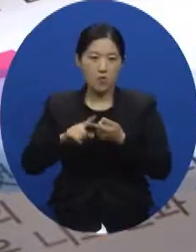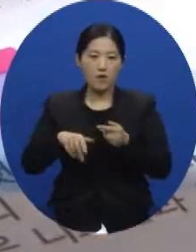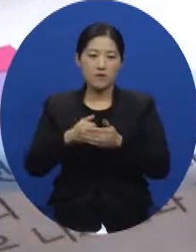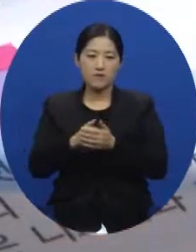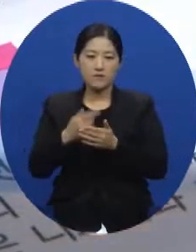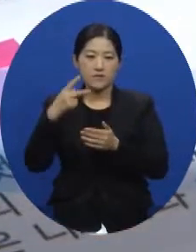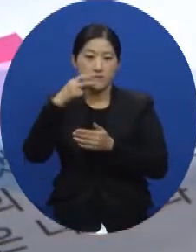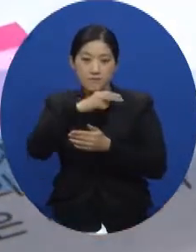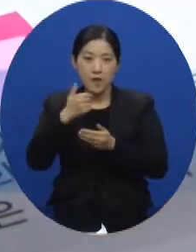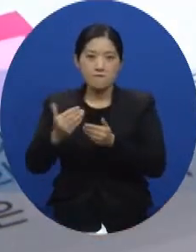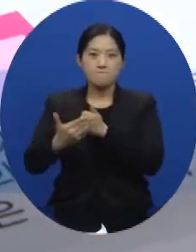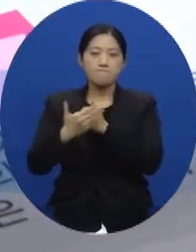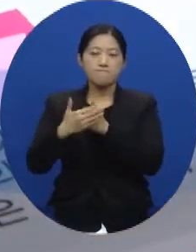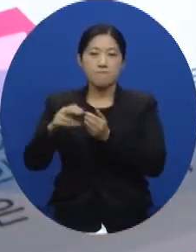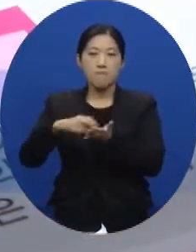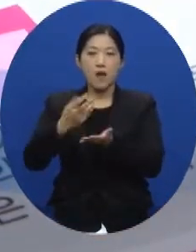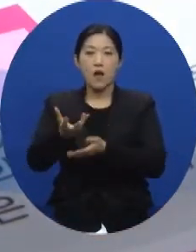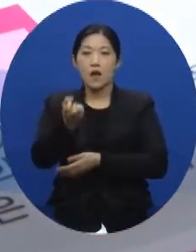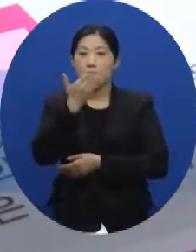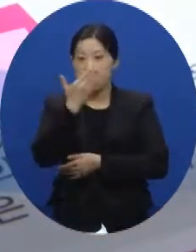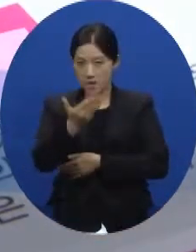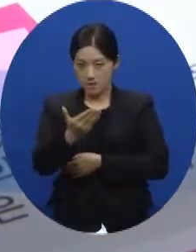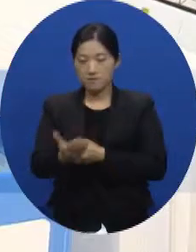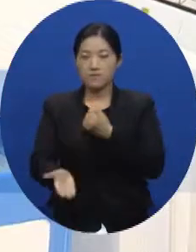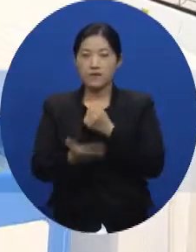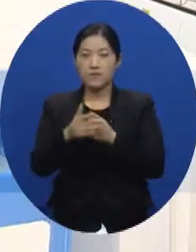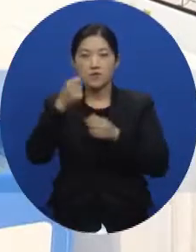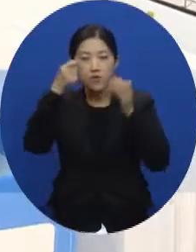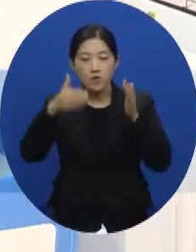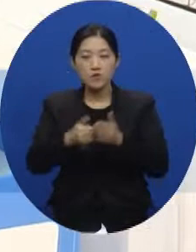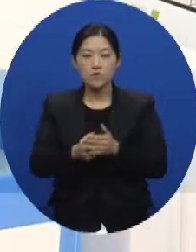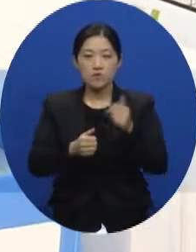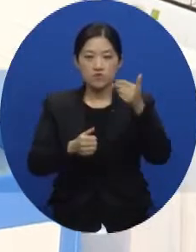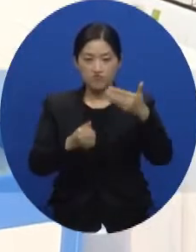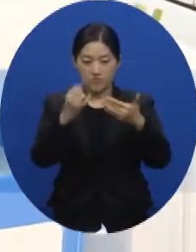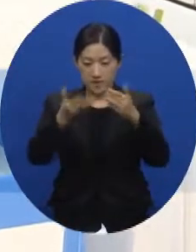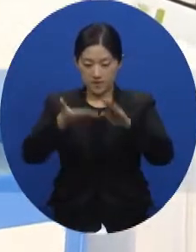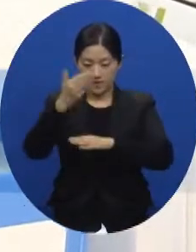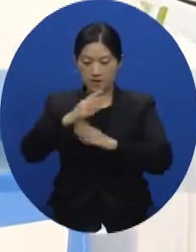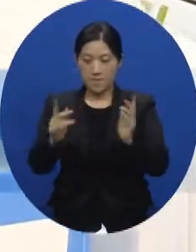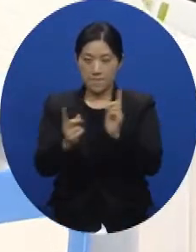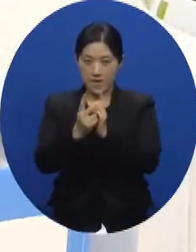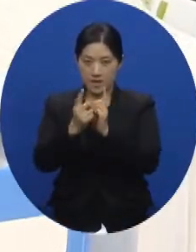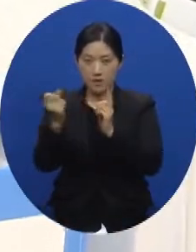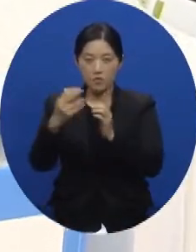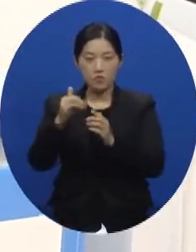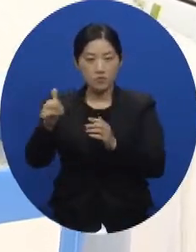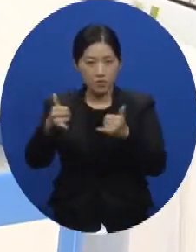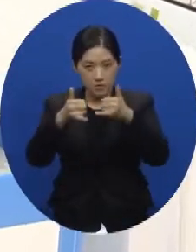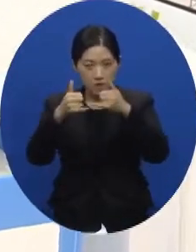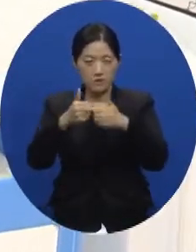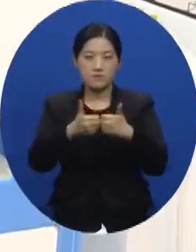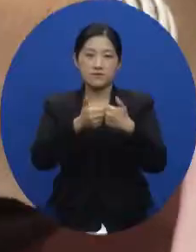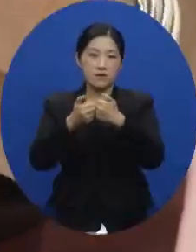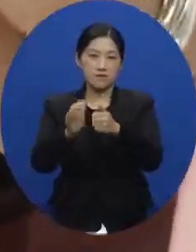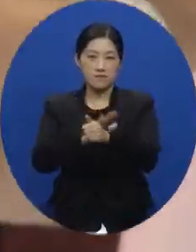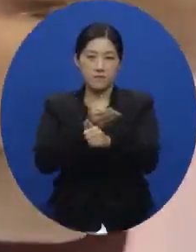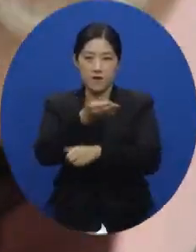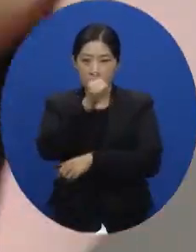메시지를 보내드리는데요. 6개월 동안 9회 이상 전화나 대면을 통한 상담 서비스를